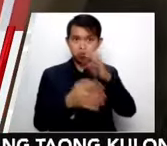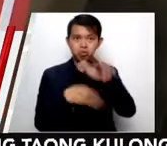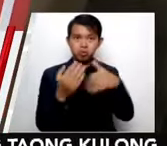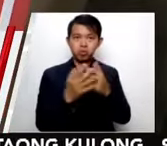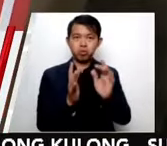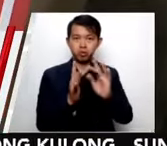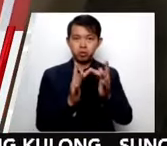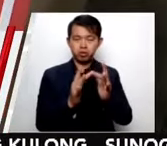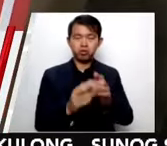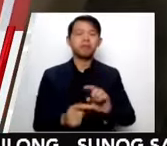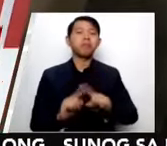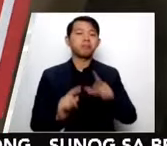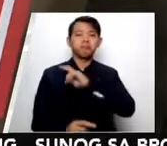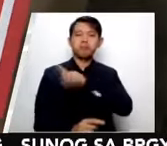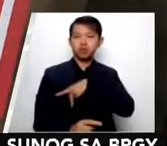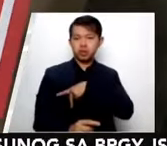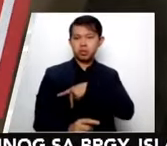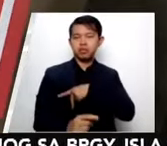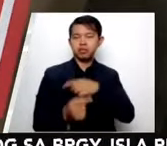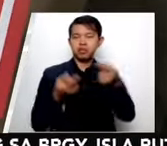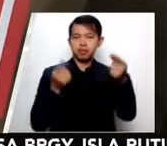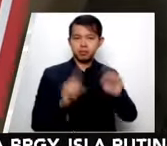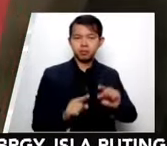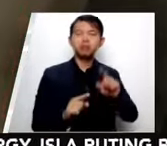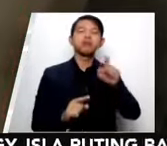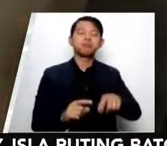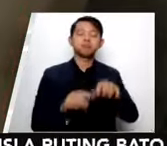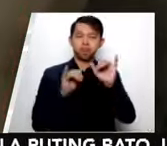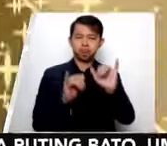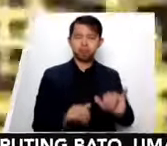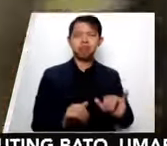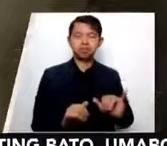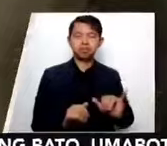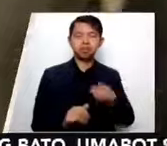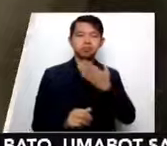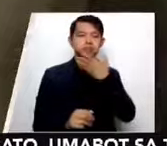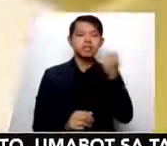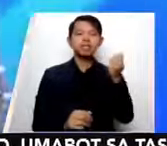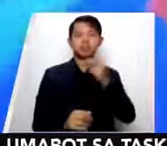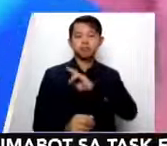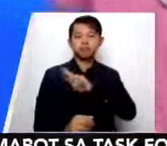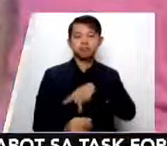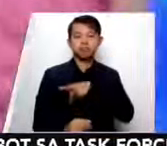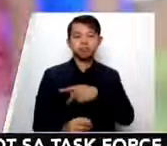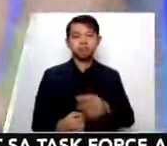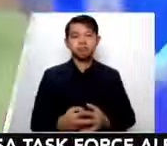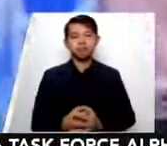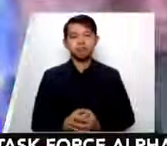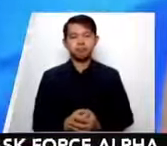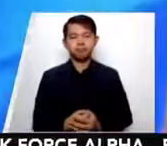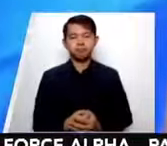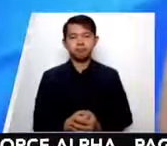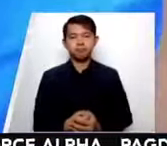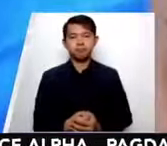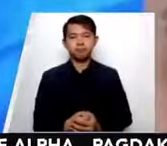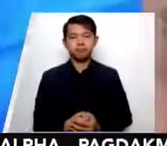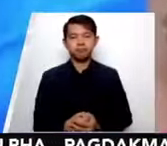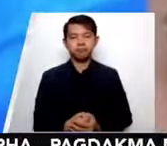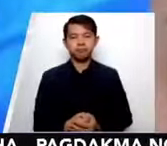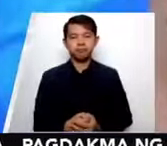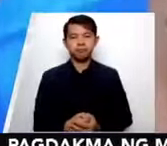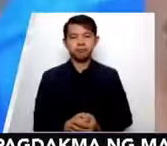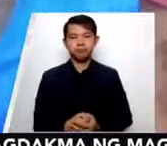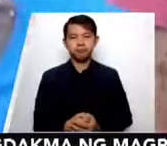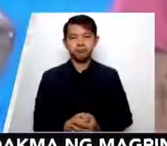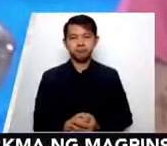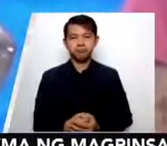things that's happening better be personal na lang What's Up